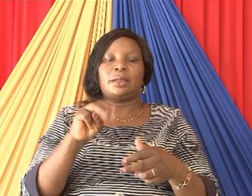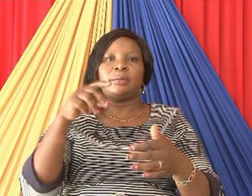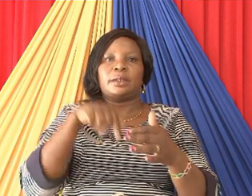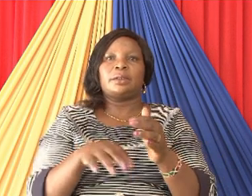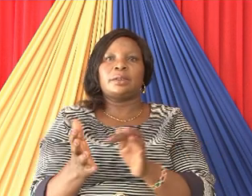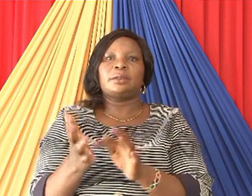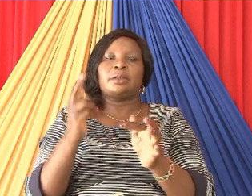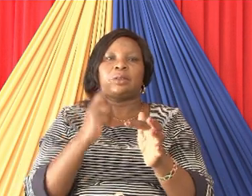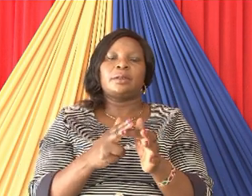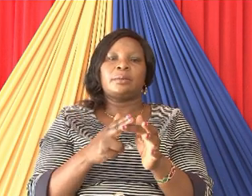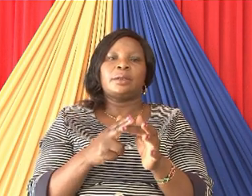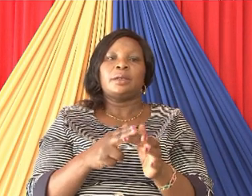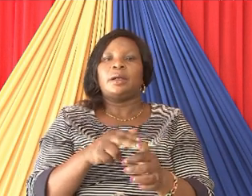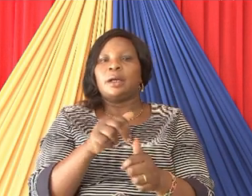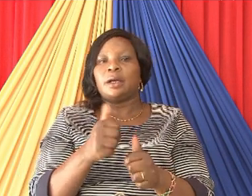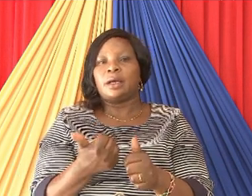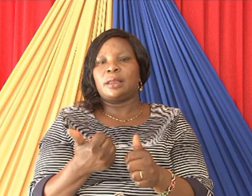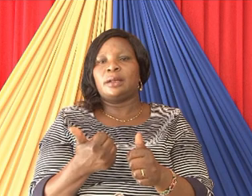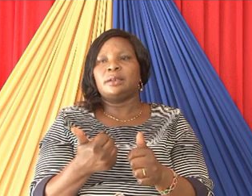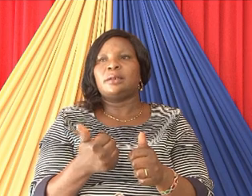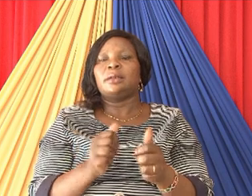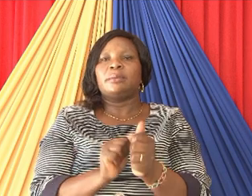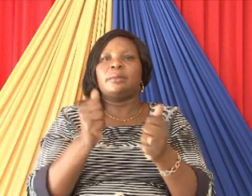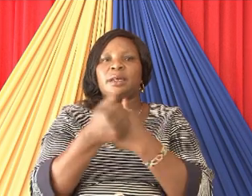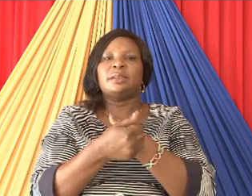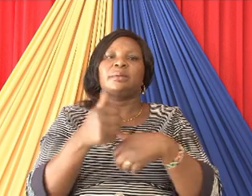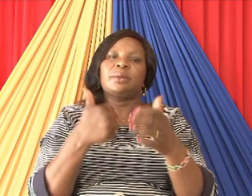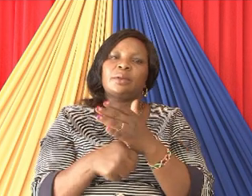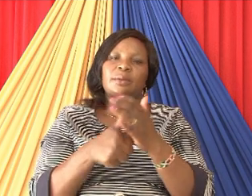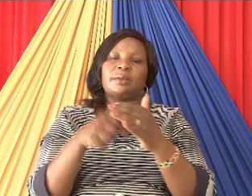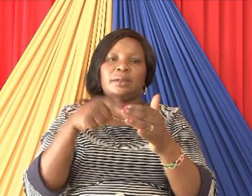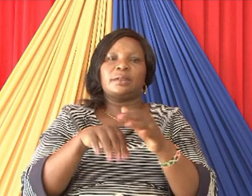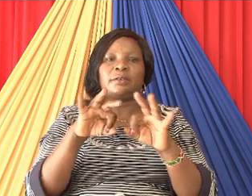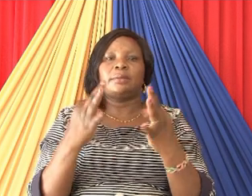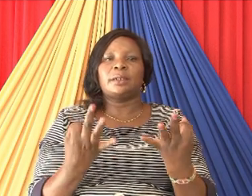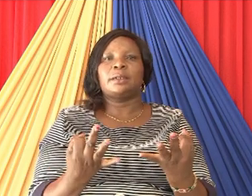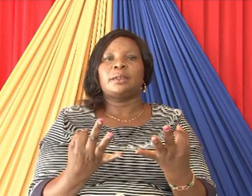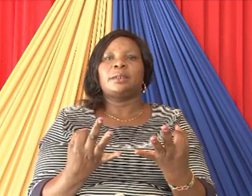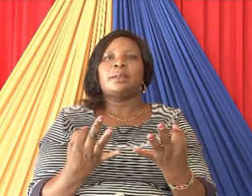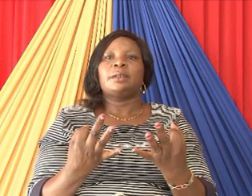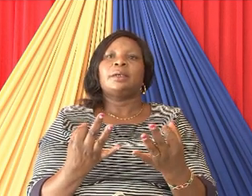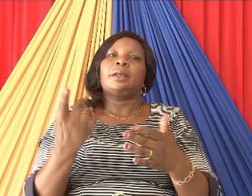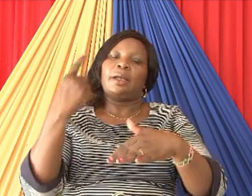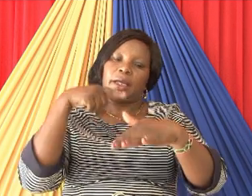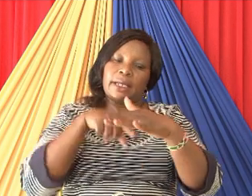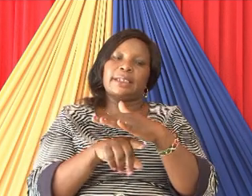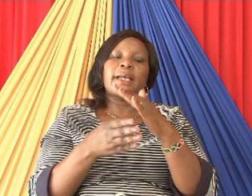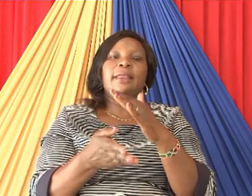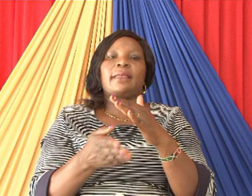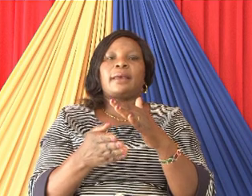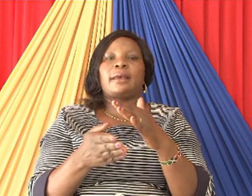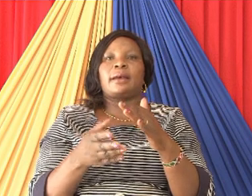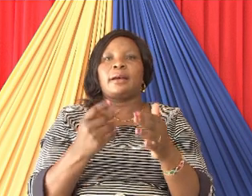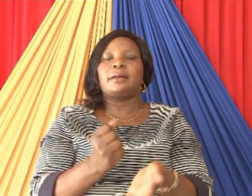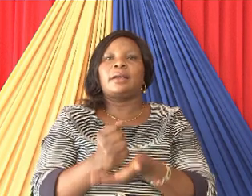jina la Yesu Kristo. Kuna wale wanapitia ugumu katika familia zao, Bwana naomba ukaingilie kati katika familia za watu